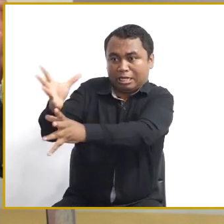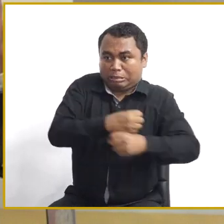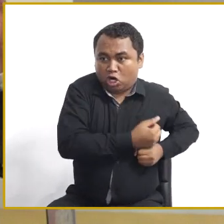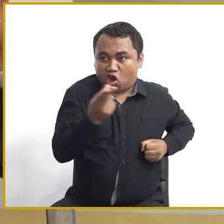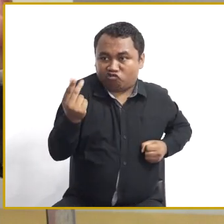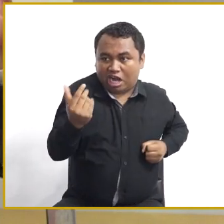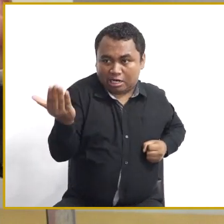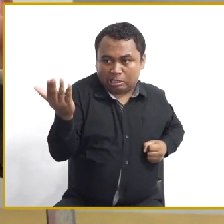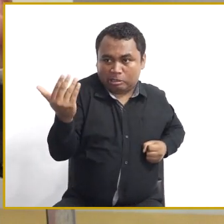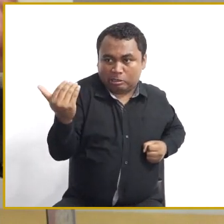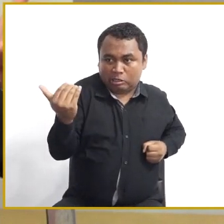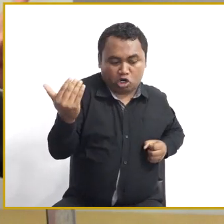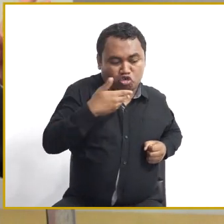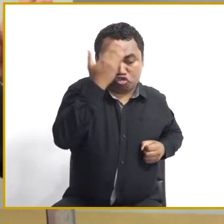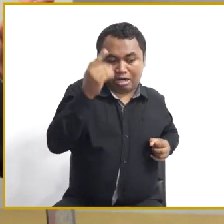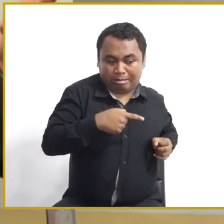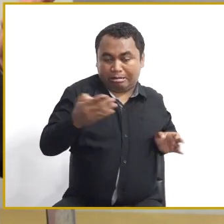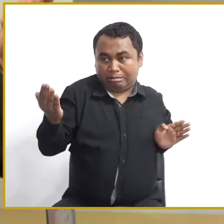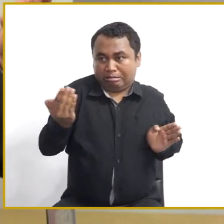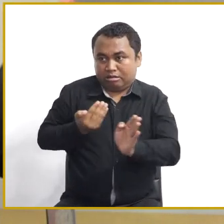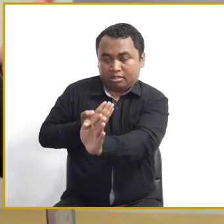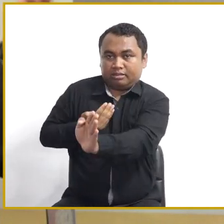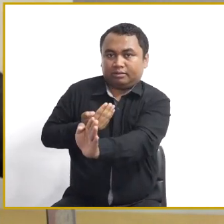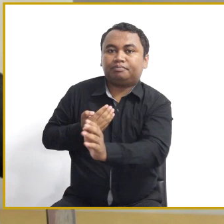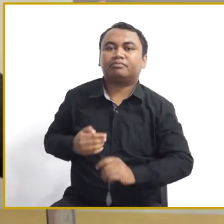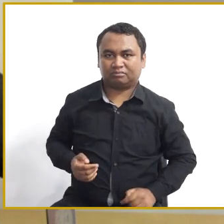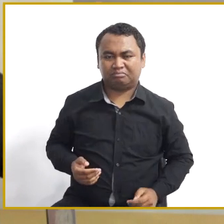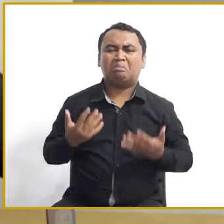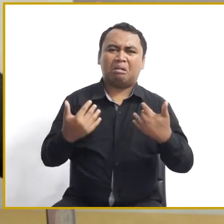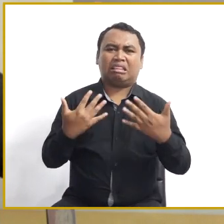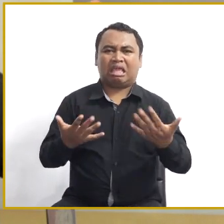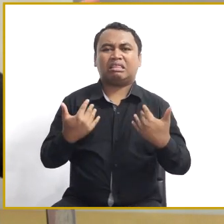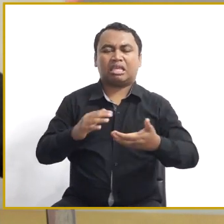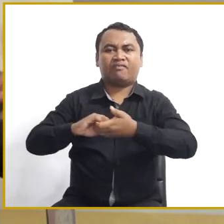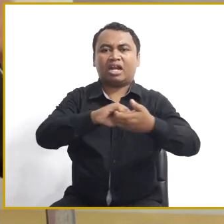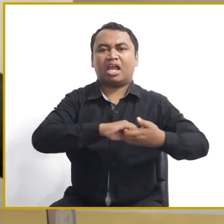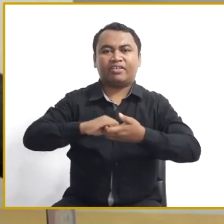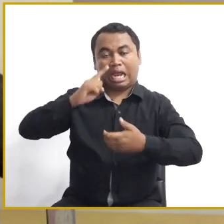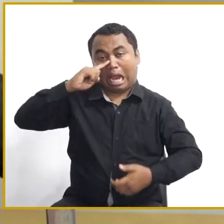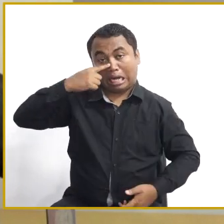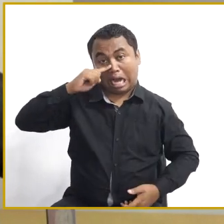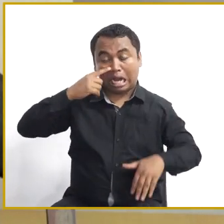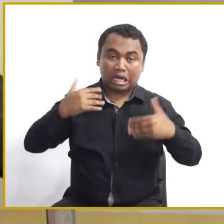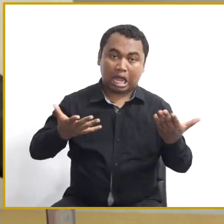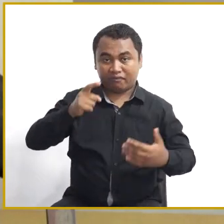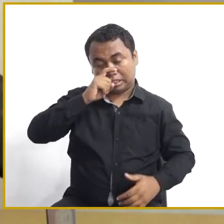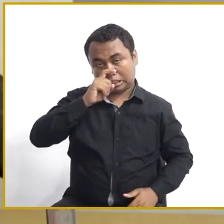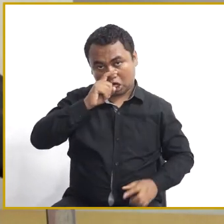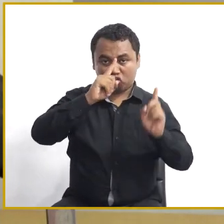hoe matetika izy io a dia niavana karana na vahiny no